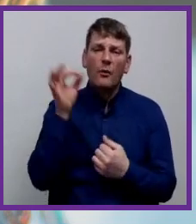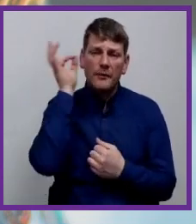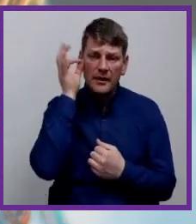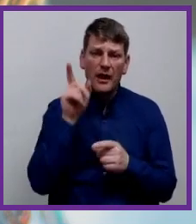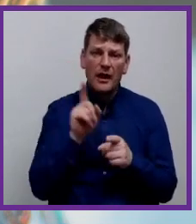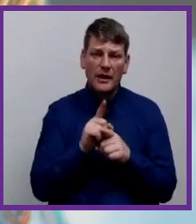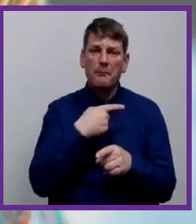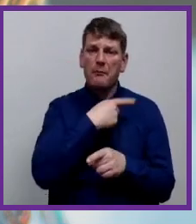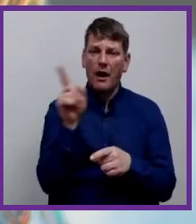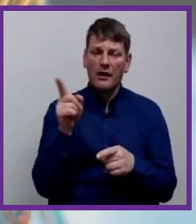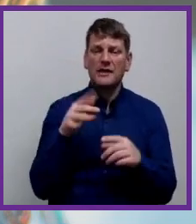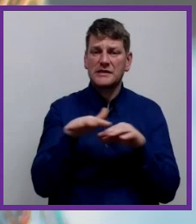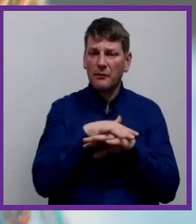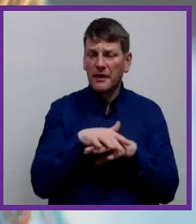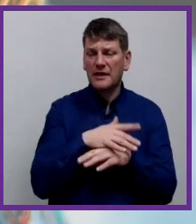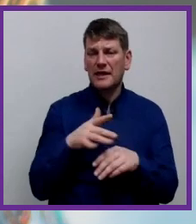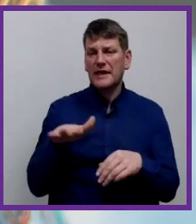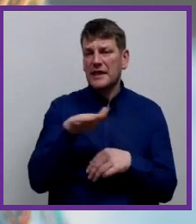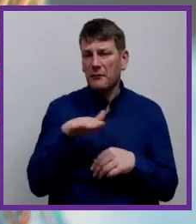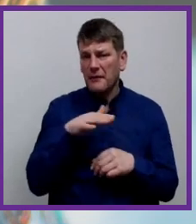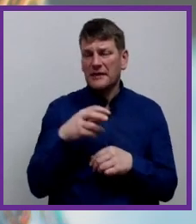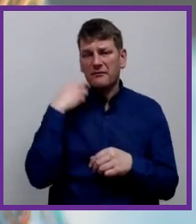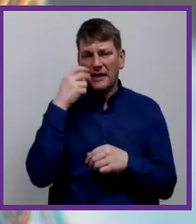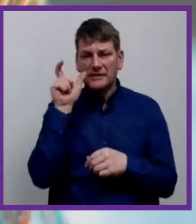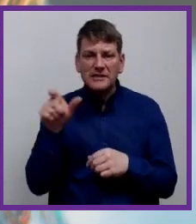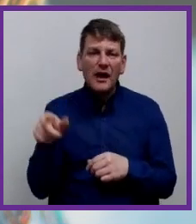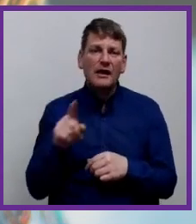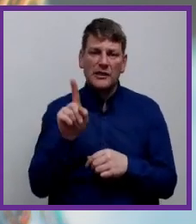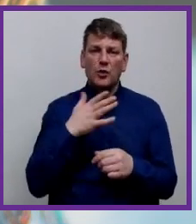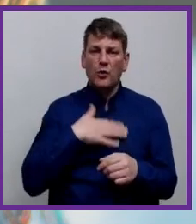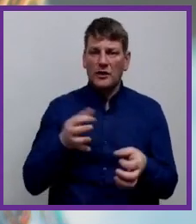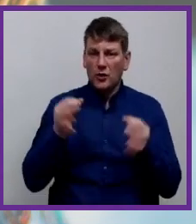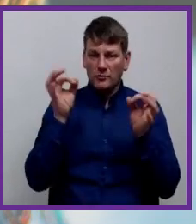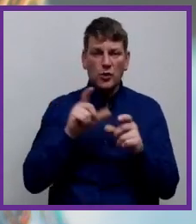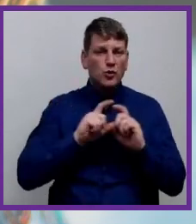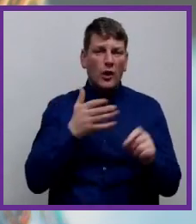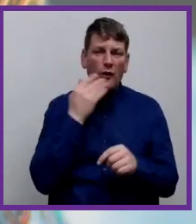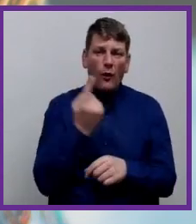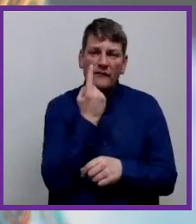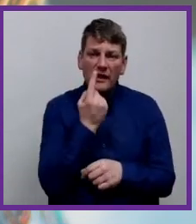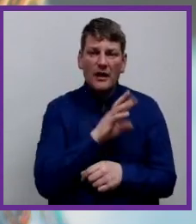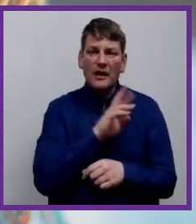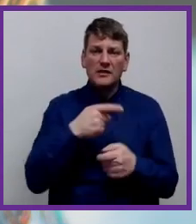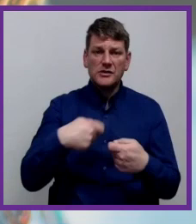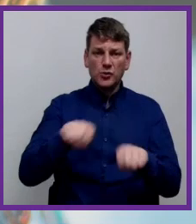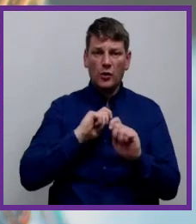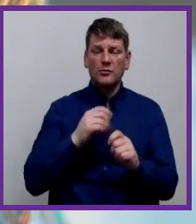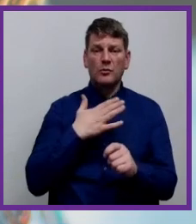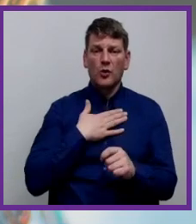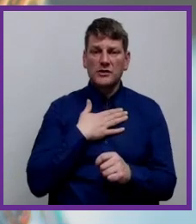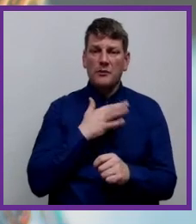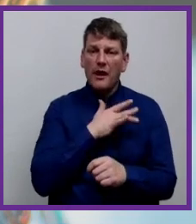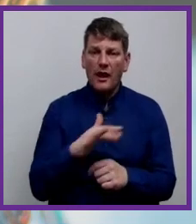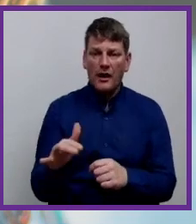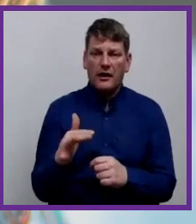pārējās sabiedrības ģimenes vai vecā konteksts ir ļoti, ļoti nozīmīgs, jo skola nav vienīgā, kas iedod mums, mūsu bērniem šo